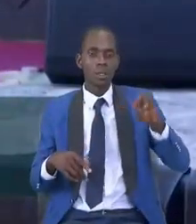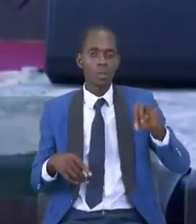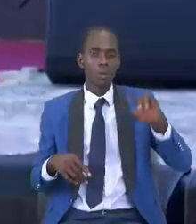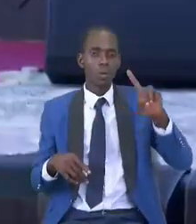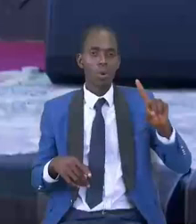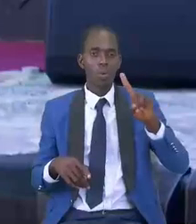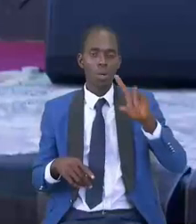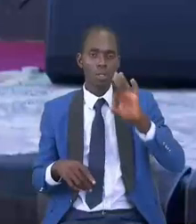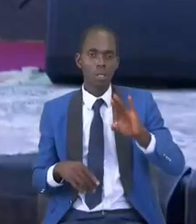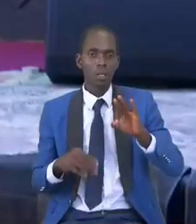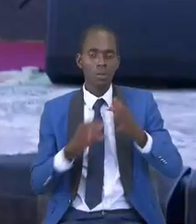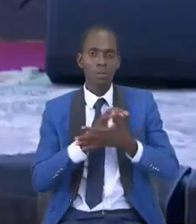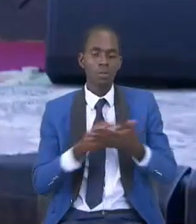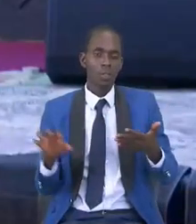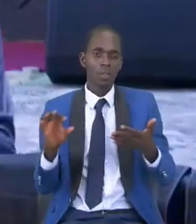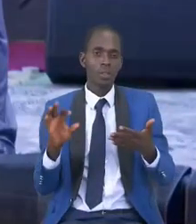psaume 119,